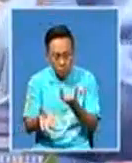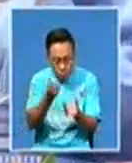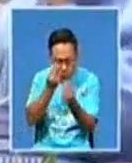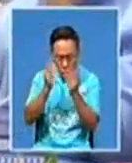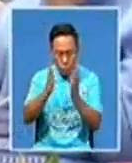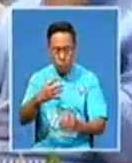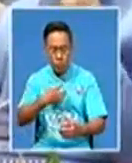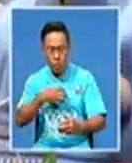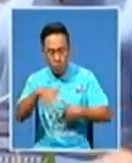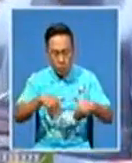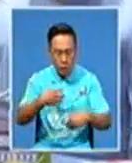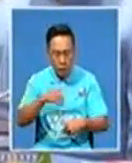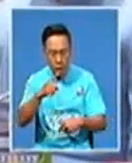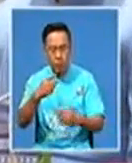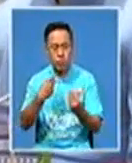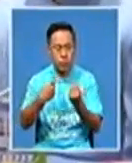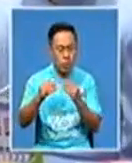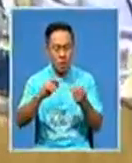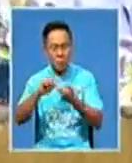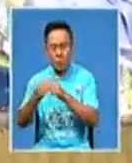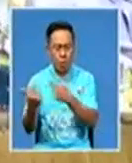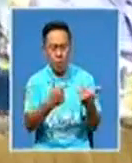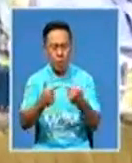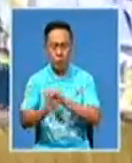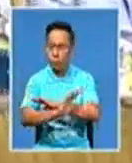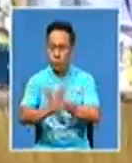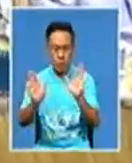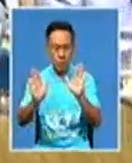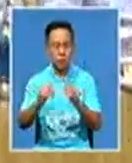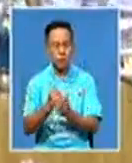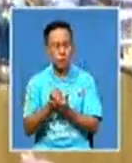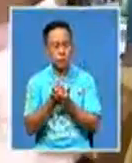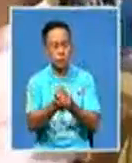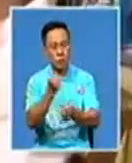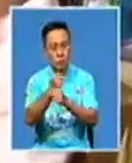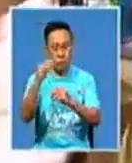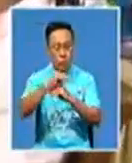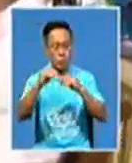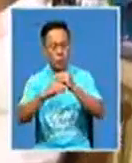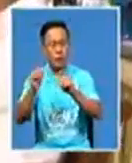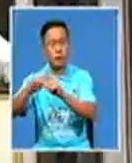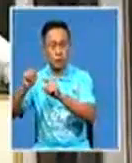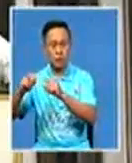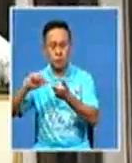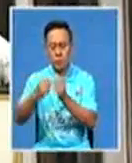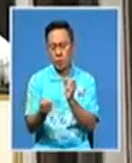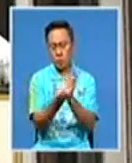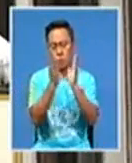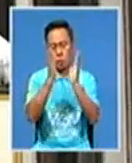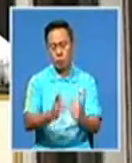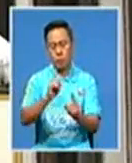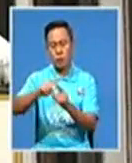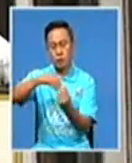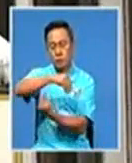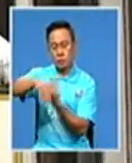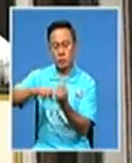ทุกประการแล้วก็หาความมือให้ได้อย่าให้มีความขัดแย้งกันอีกต่อไปนะครับในเรื่องของการโครงการขนาดใหญ่ซึ่งมันมีผลทั้งเรื่องของเศรษฐ